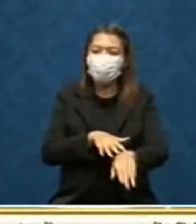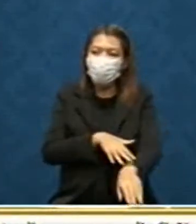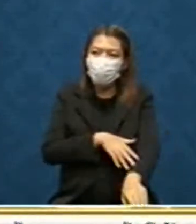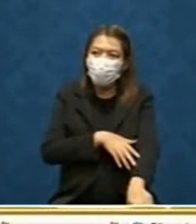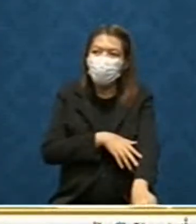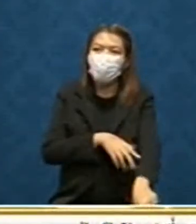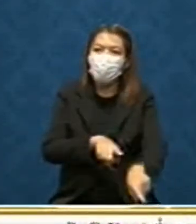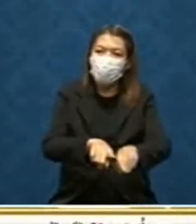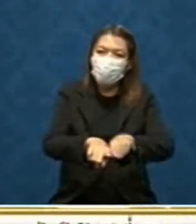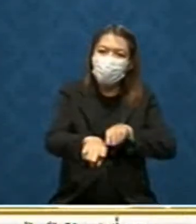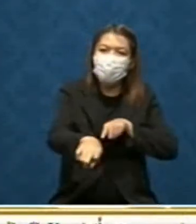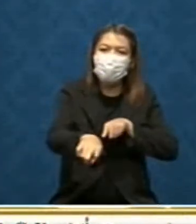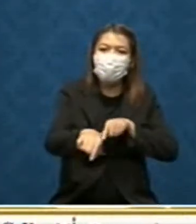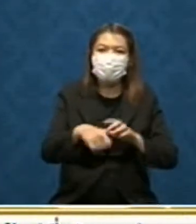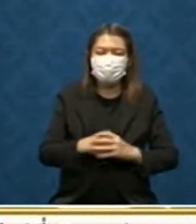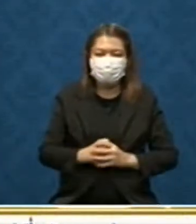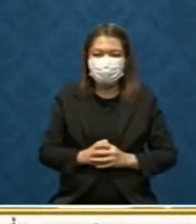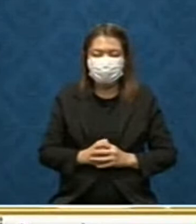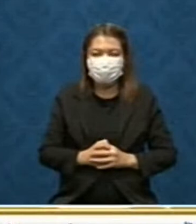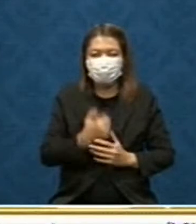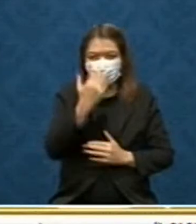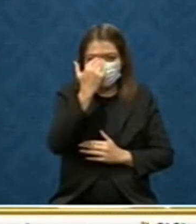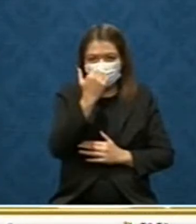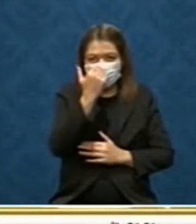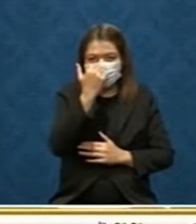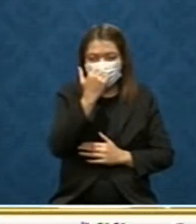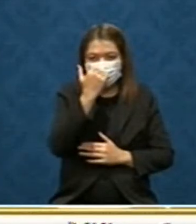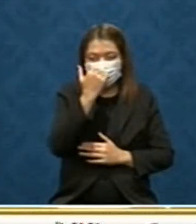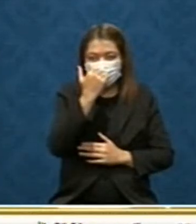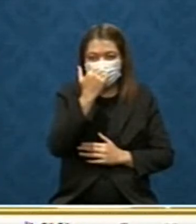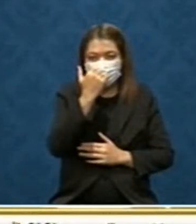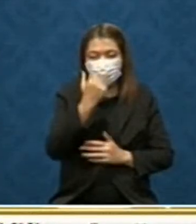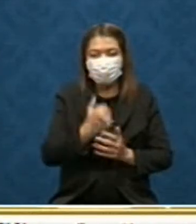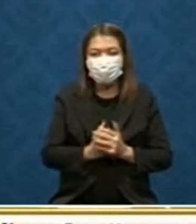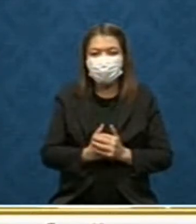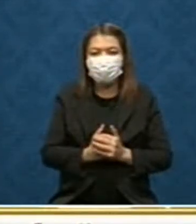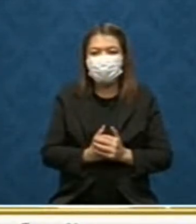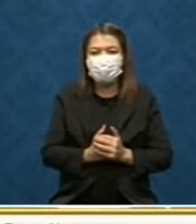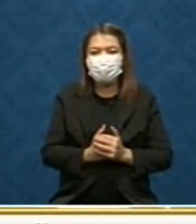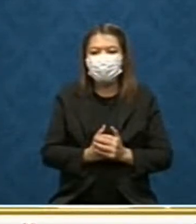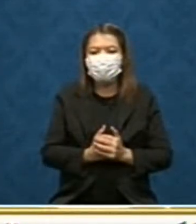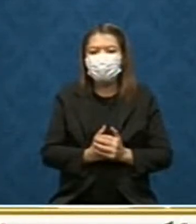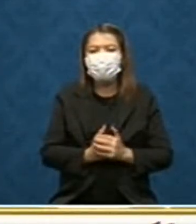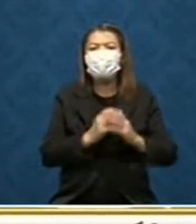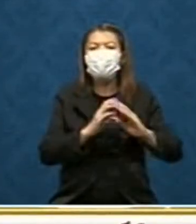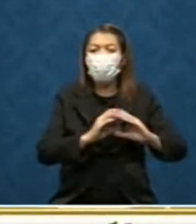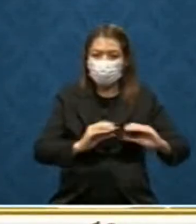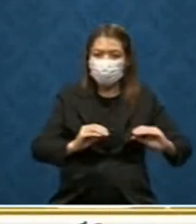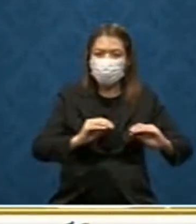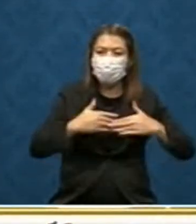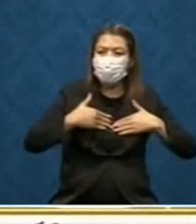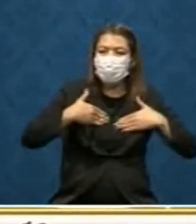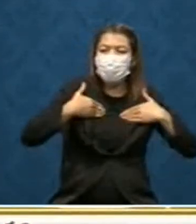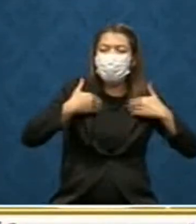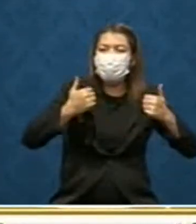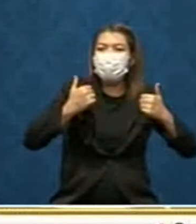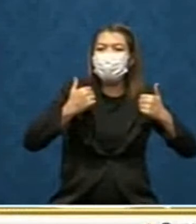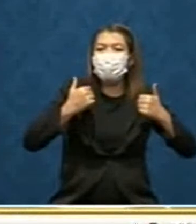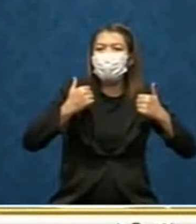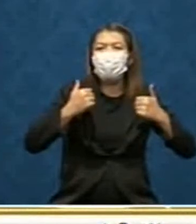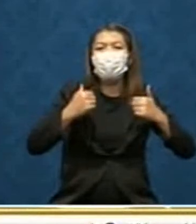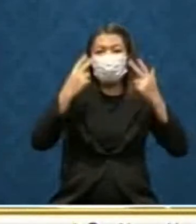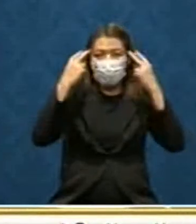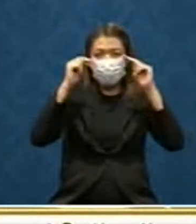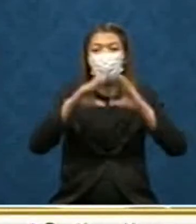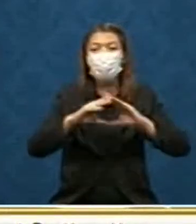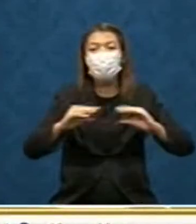บถามต่อว่า ทำไม บอกว cine ขความสงบจบที่รงตูแต่